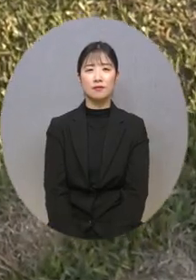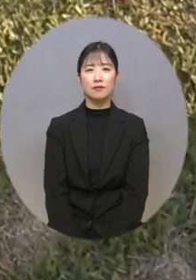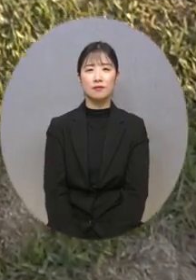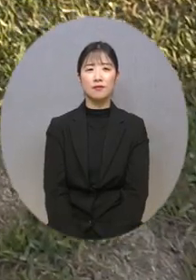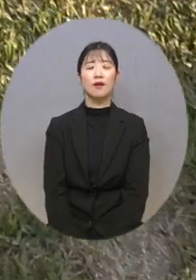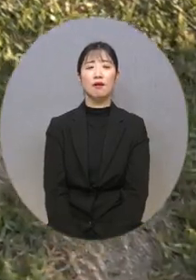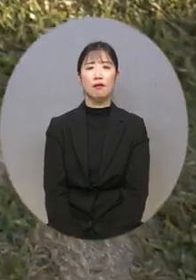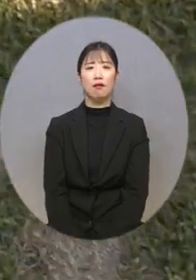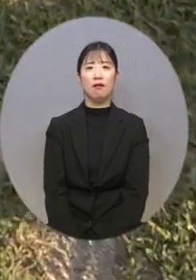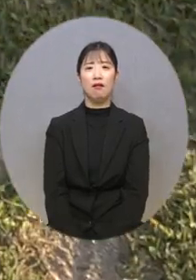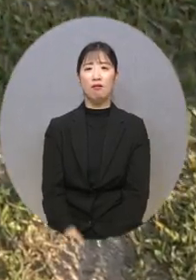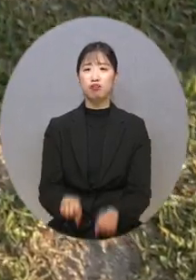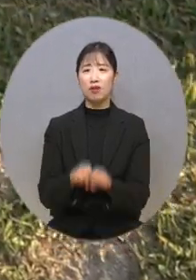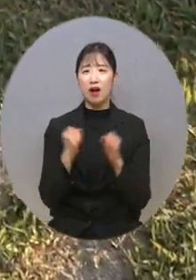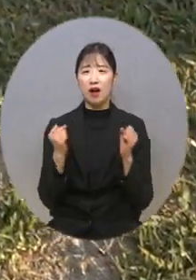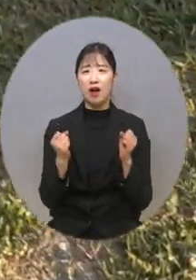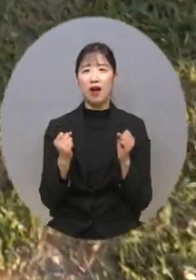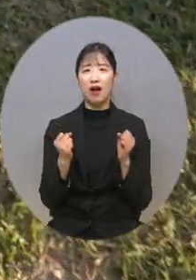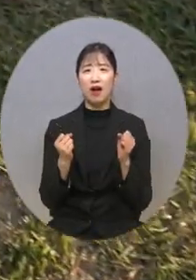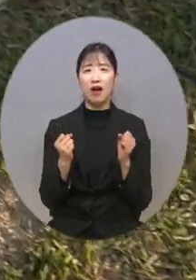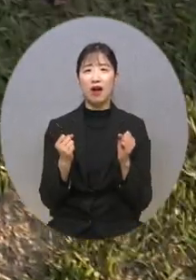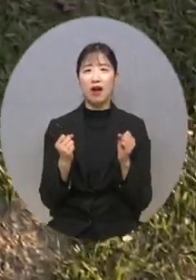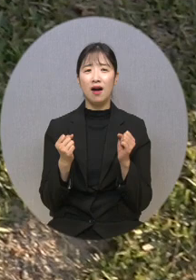나 뒤졌어.